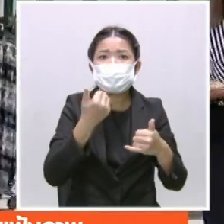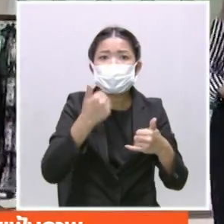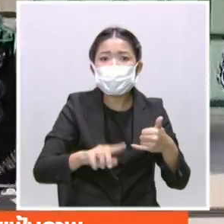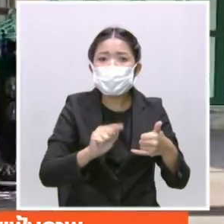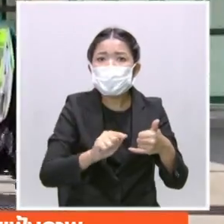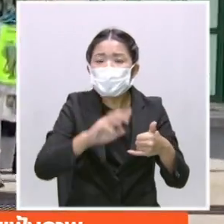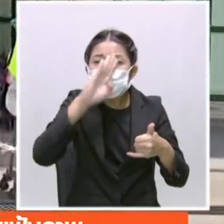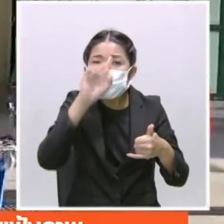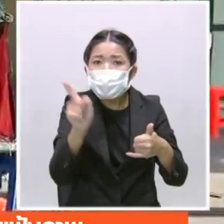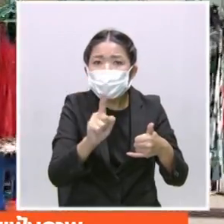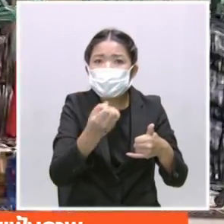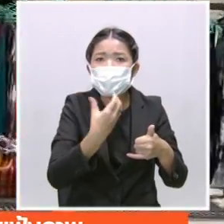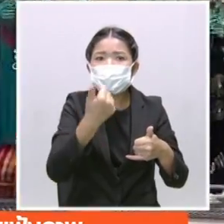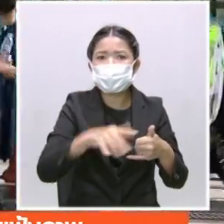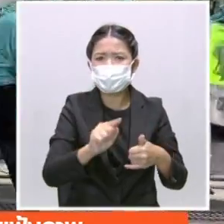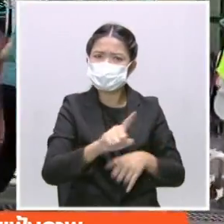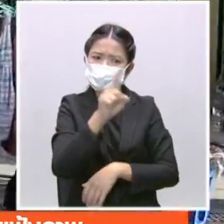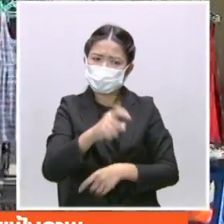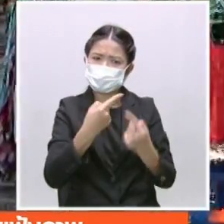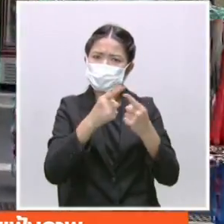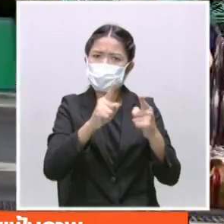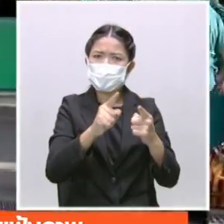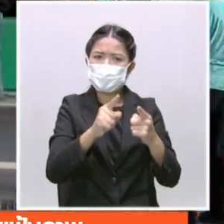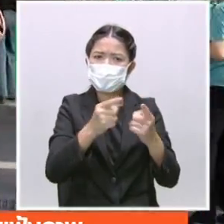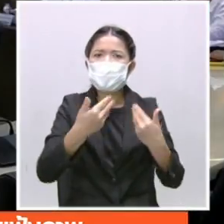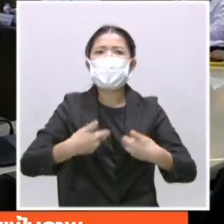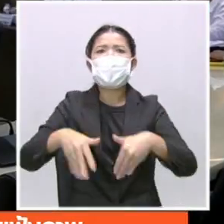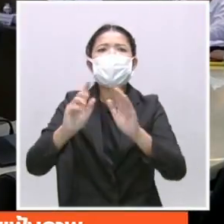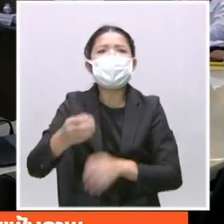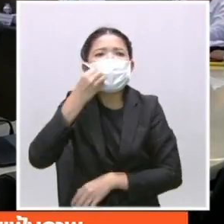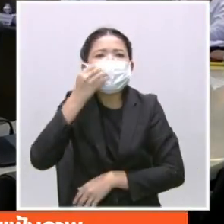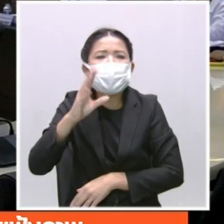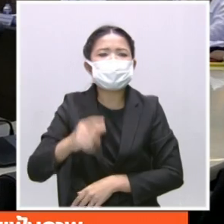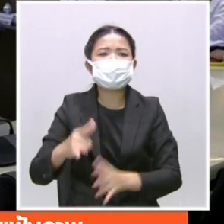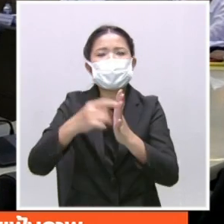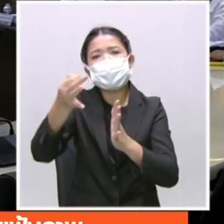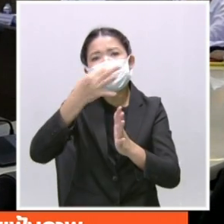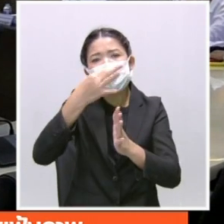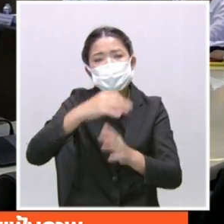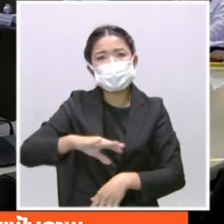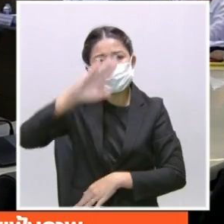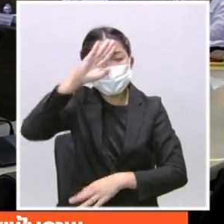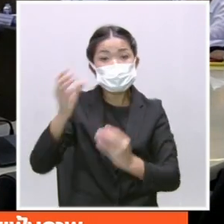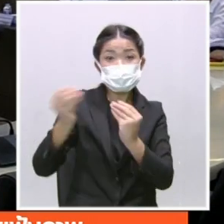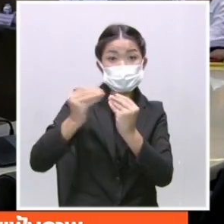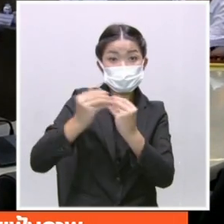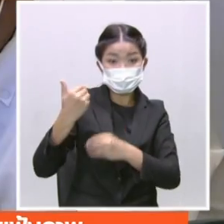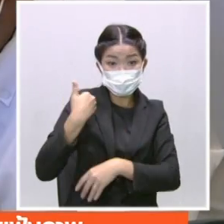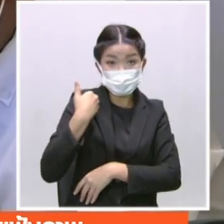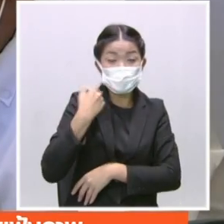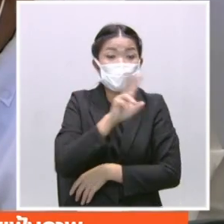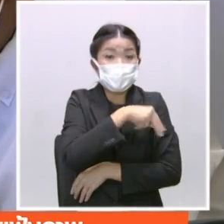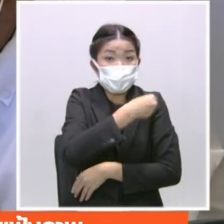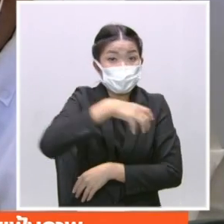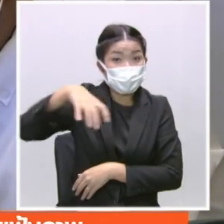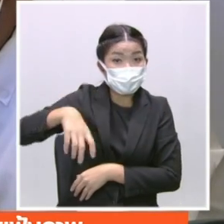โรคได้ว่าเป็นโรคฝีดาดลิงแล้วปล่อยกลับบ้านให้กินยาจากนั้นผู้ป่วยเริ่มมีอาการมากขึ้นจึงมาที่โรงพย